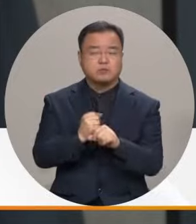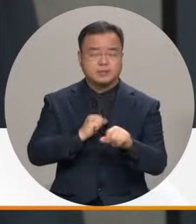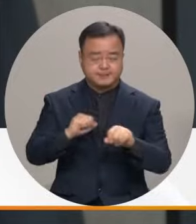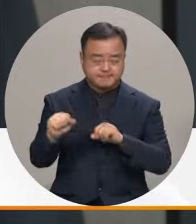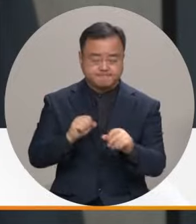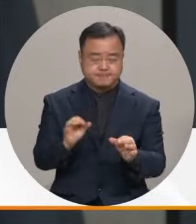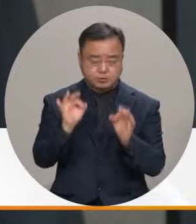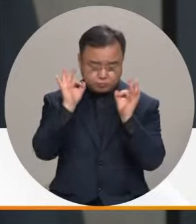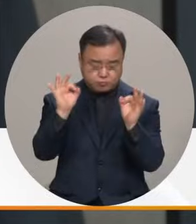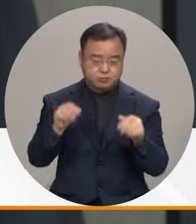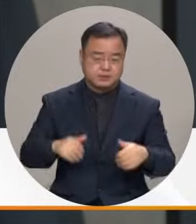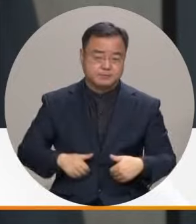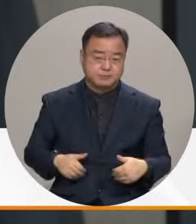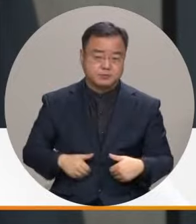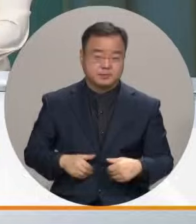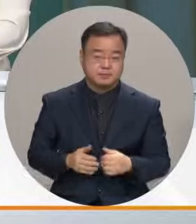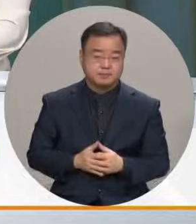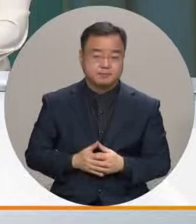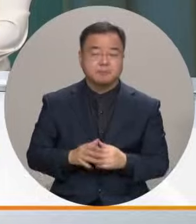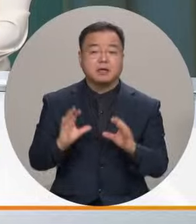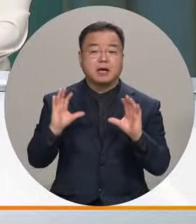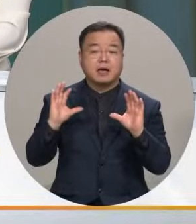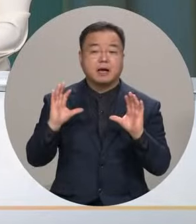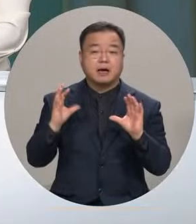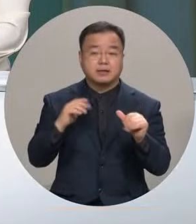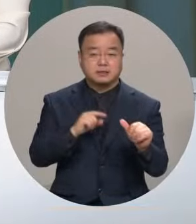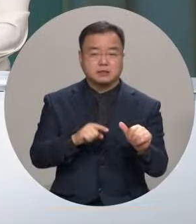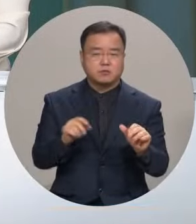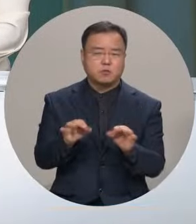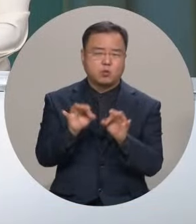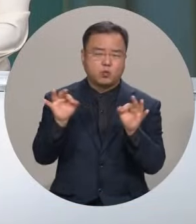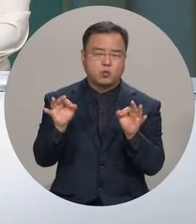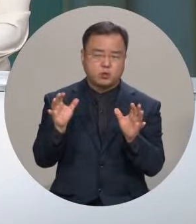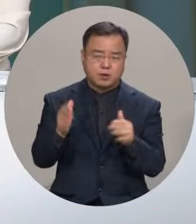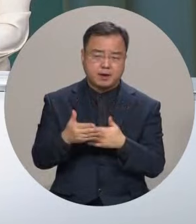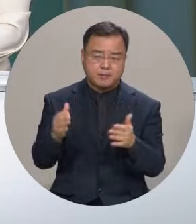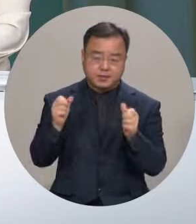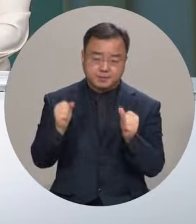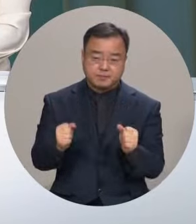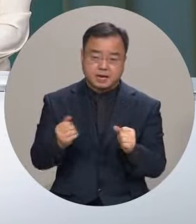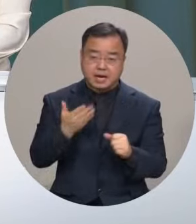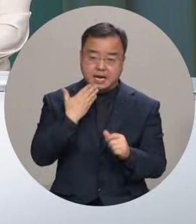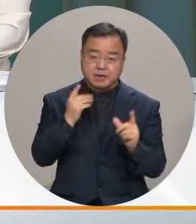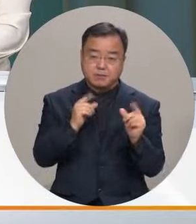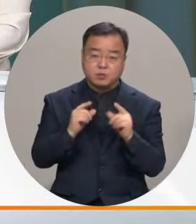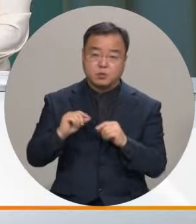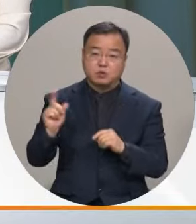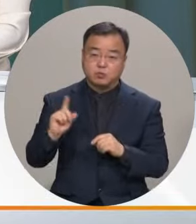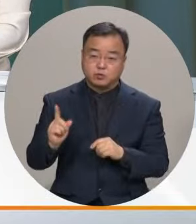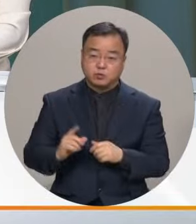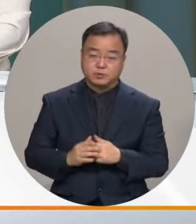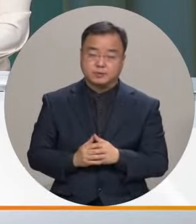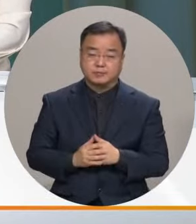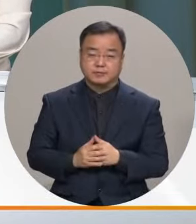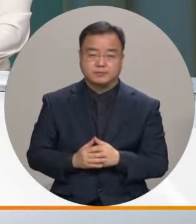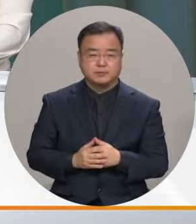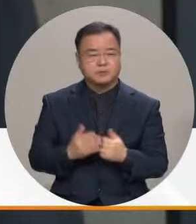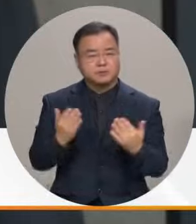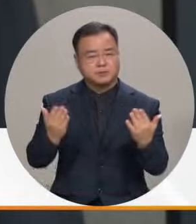기울였으면 좋겠습니다네 아이들이 굉장히 오랜 시간 무니다 먹을거리 문제는 어떨까요네